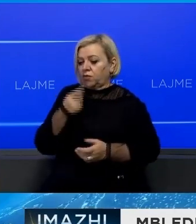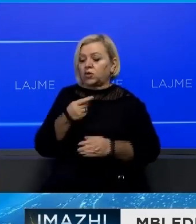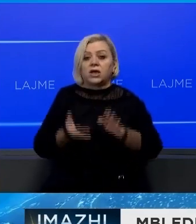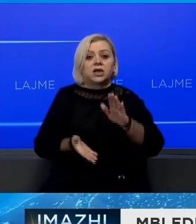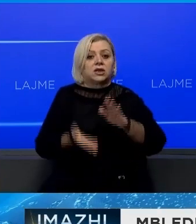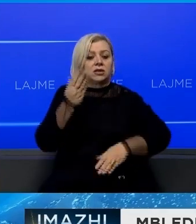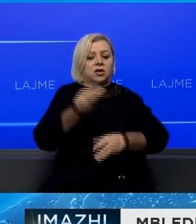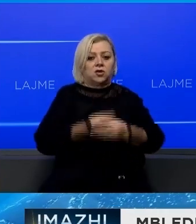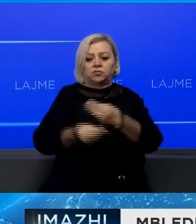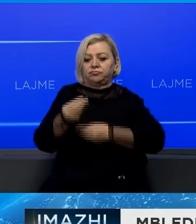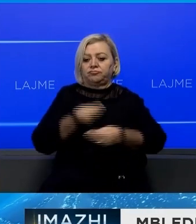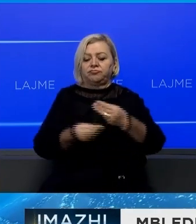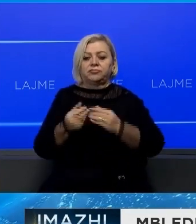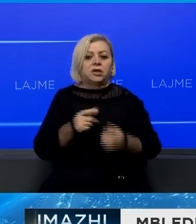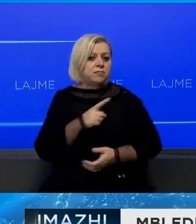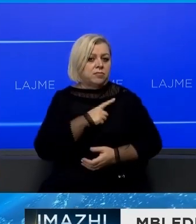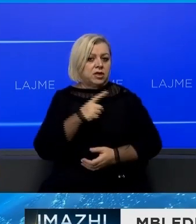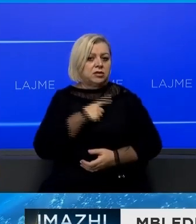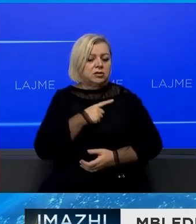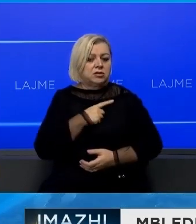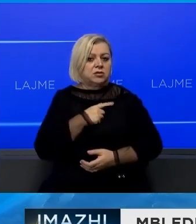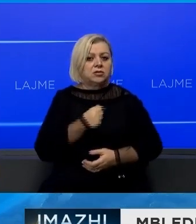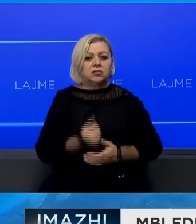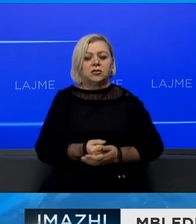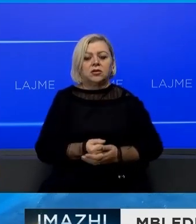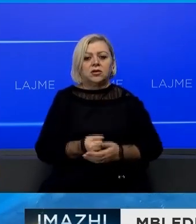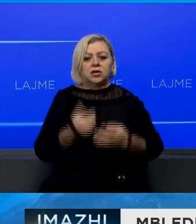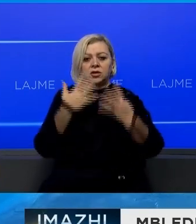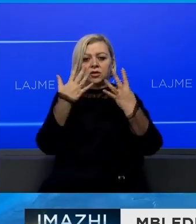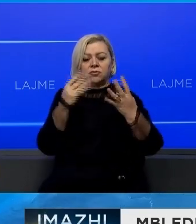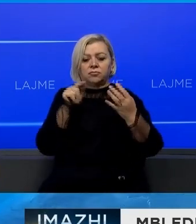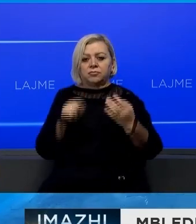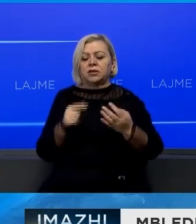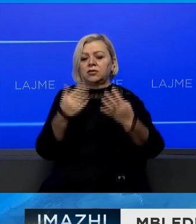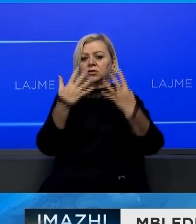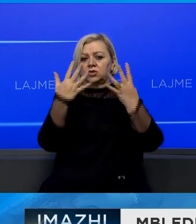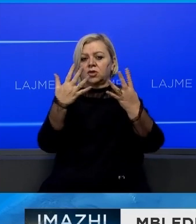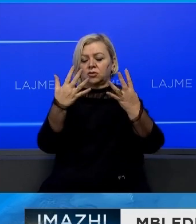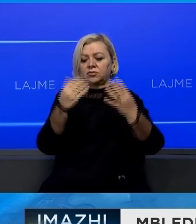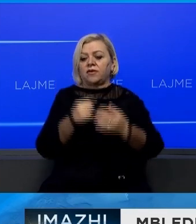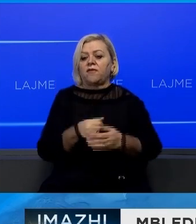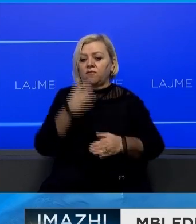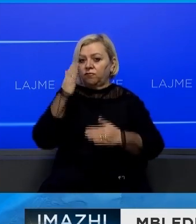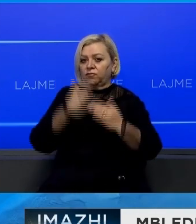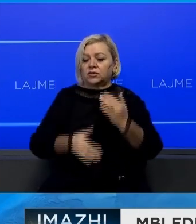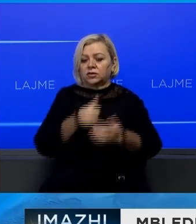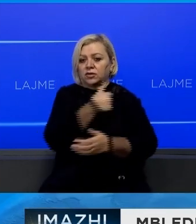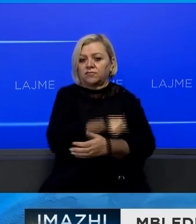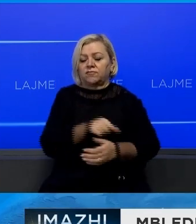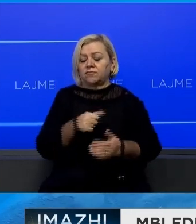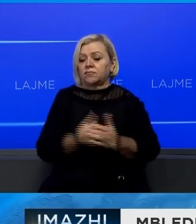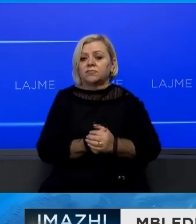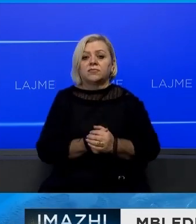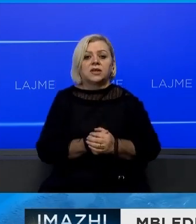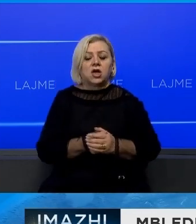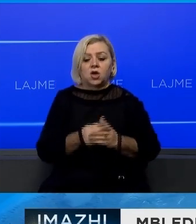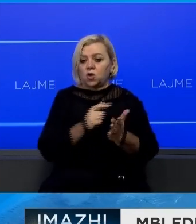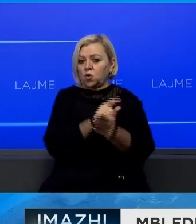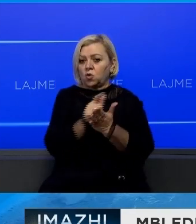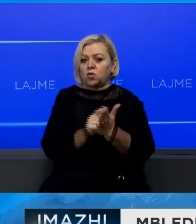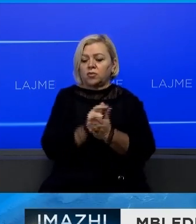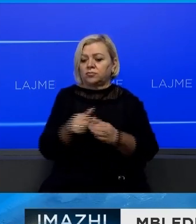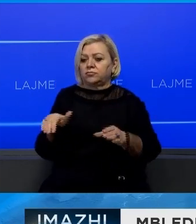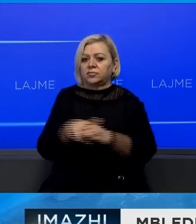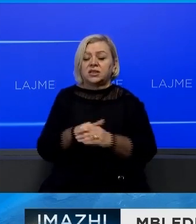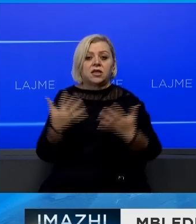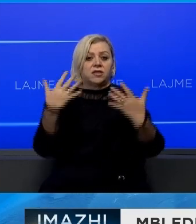rritjen ekonomike, tha se ajo pritet që të mbrijë deri në 9.9% në fund të këtij viti dhe se gjatë kësaj periudhe janë